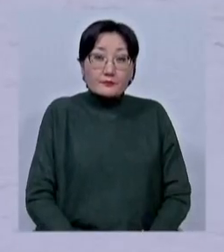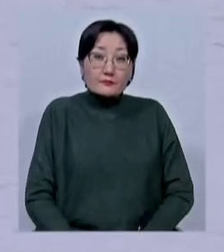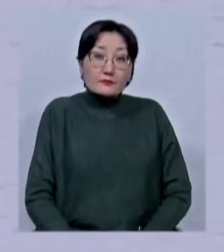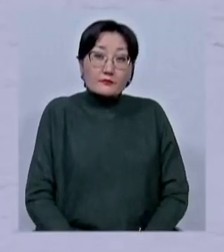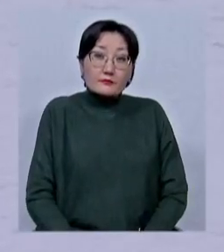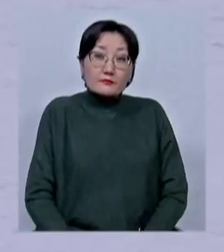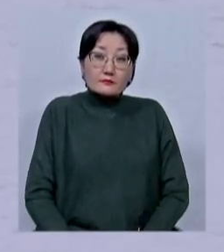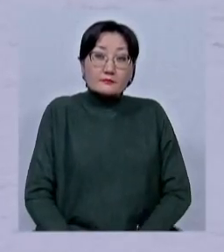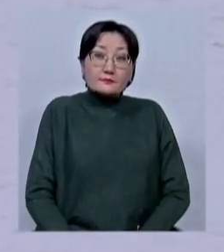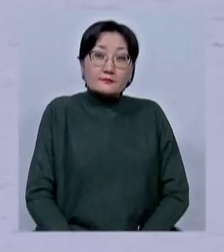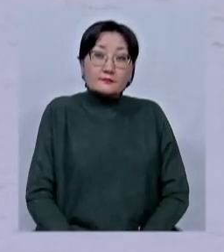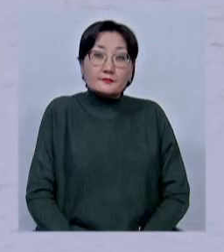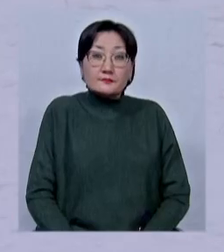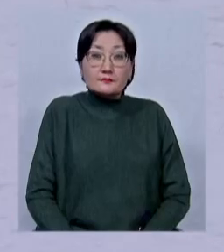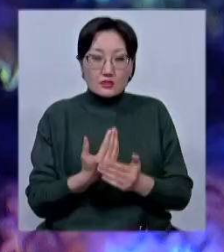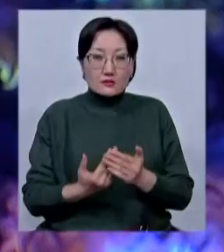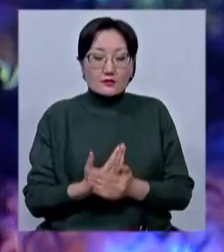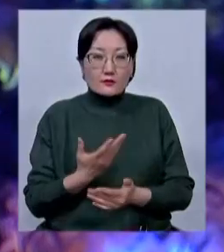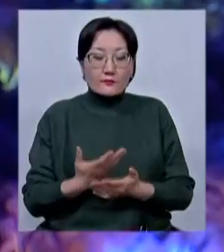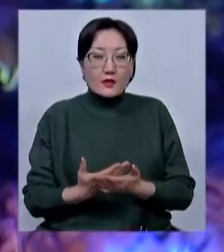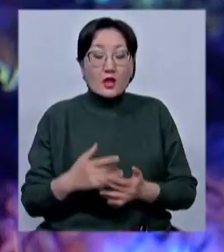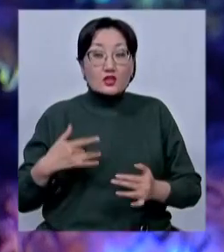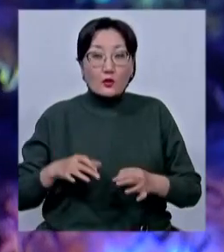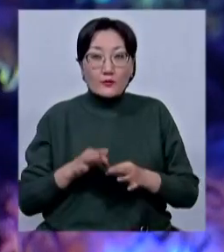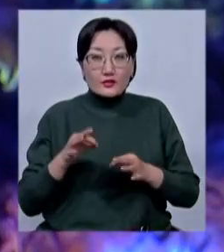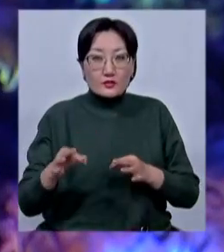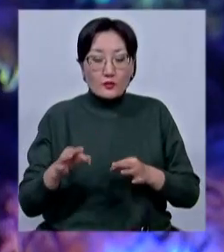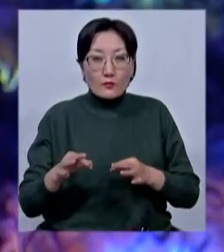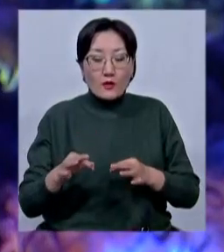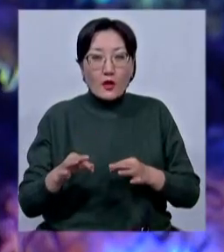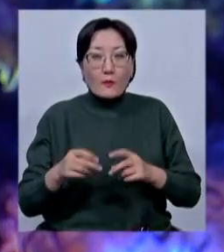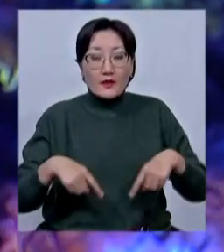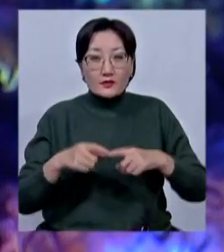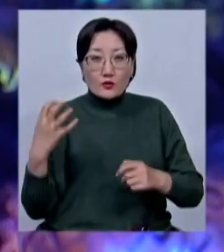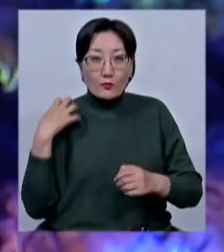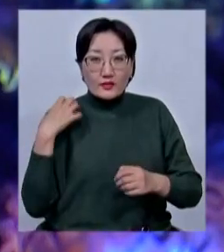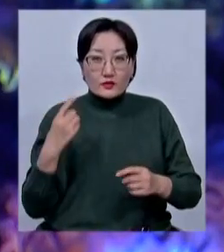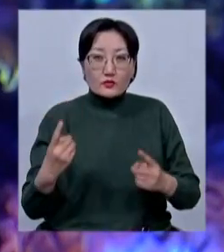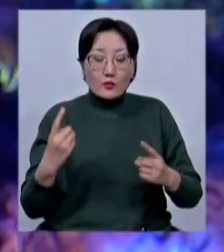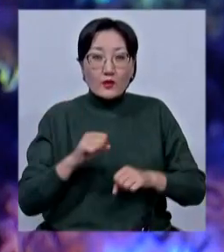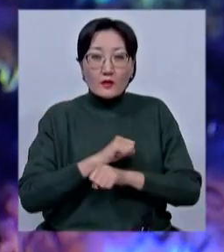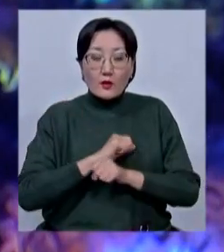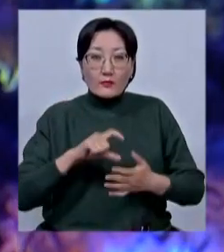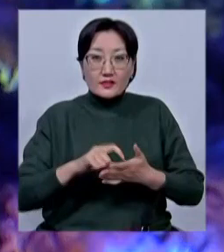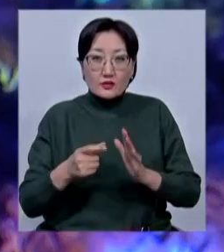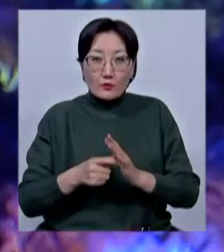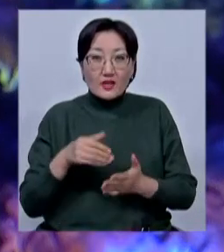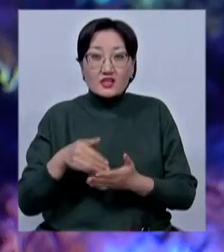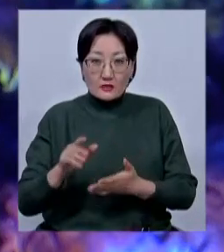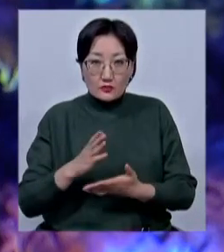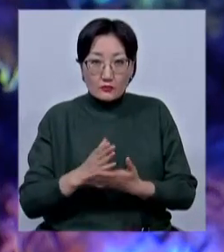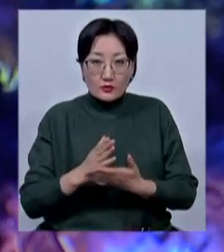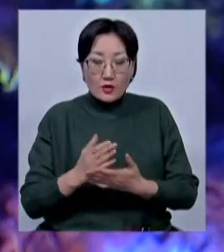Ескендір Тоғысбаев, Алматы телеарнасы. Жамбыл облысында мекеме басшылары даңғарадай демалыс бөлмелерінен бас тартып